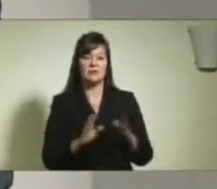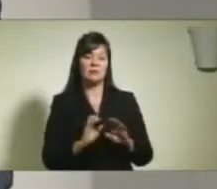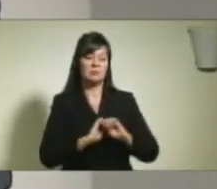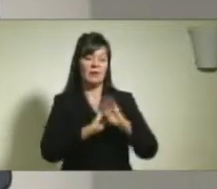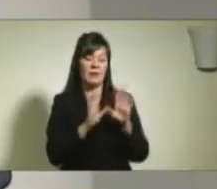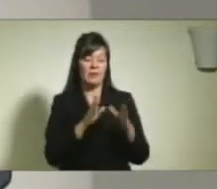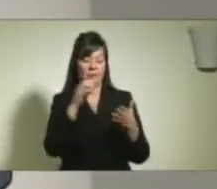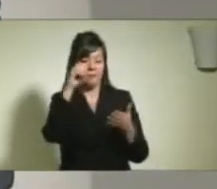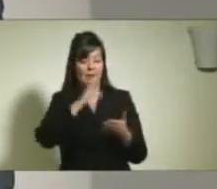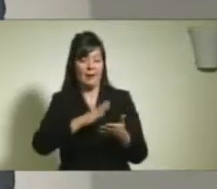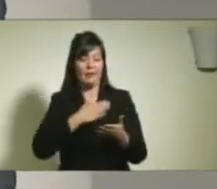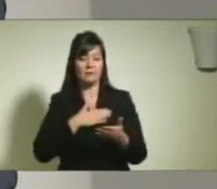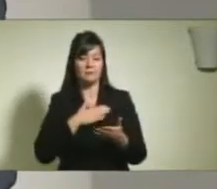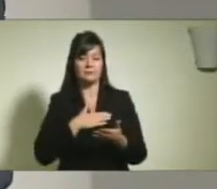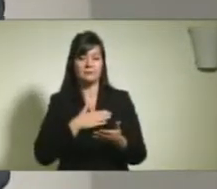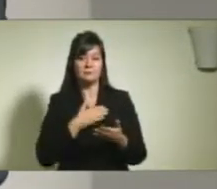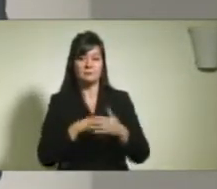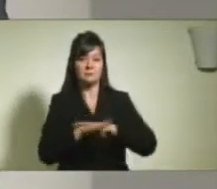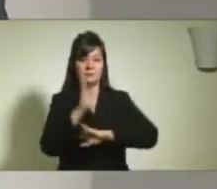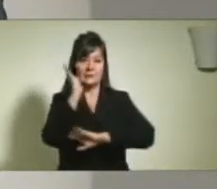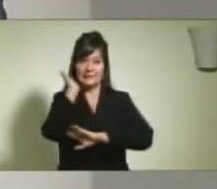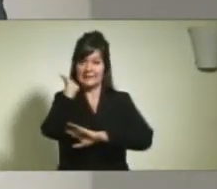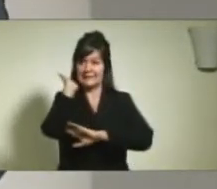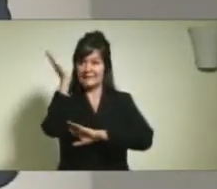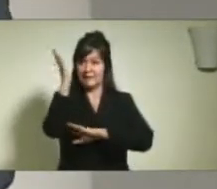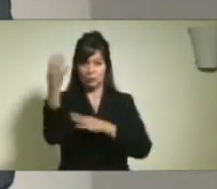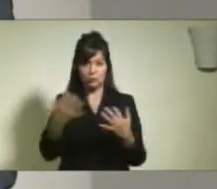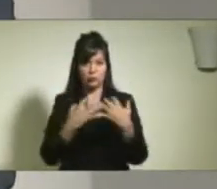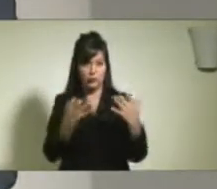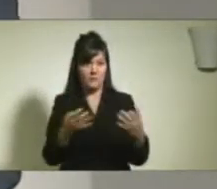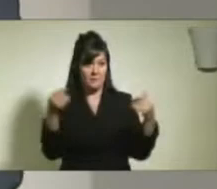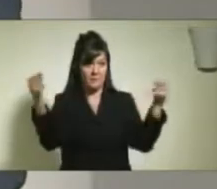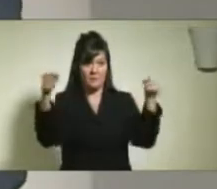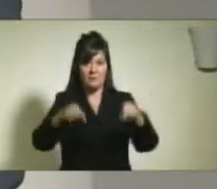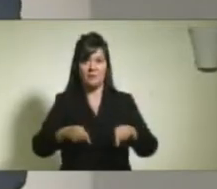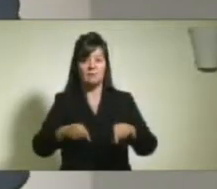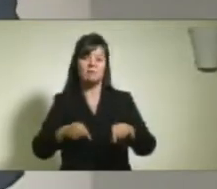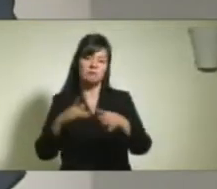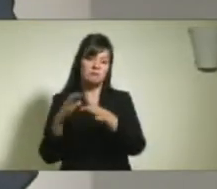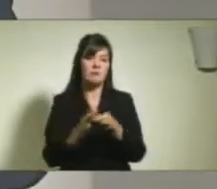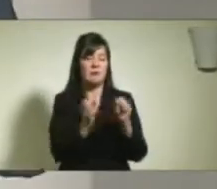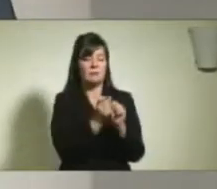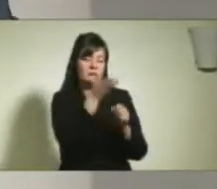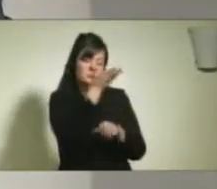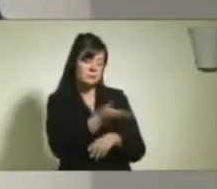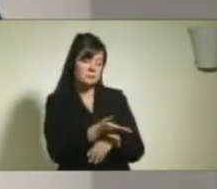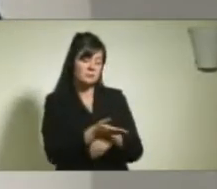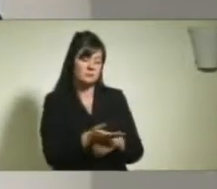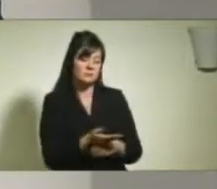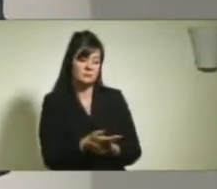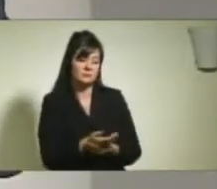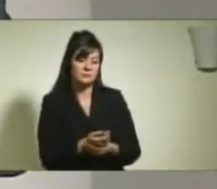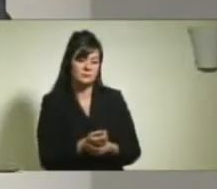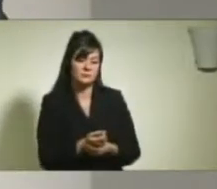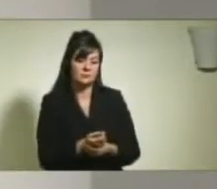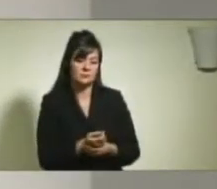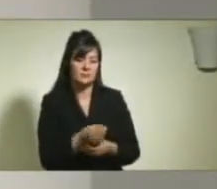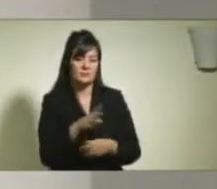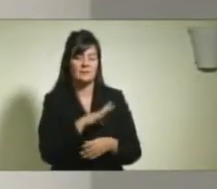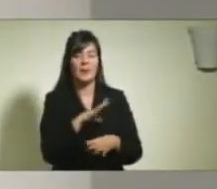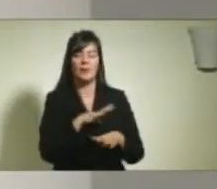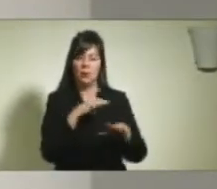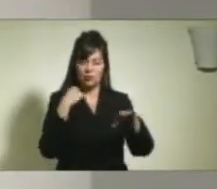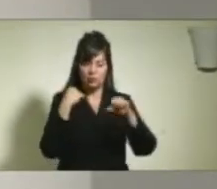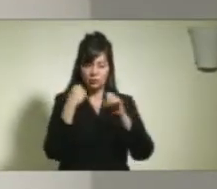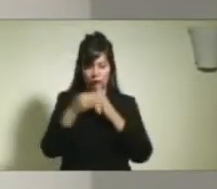contexte-là, le symposium se situe dans ce contexte-là. Donc, on avait produit des documents, on a